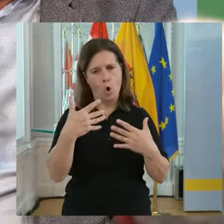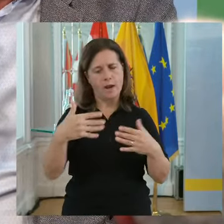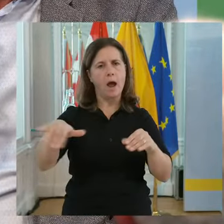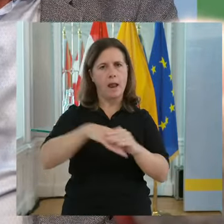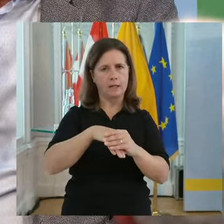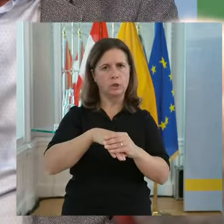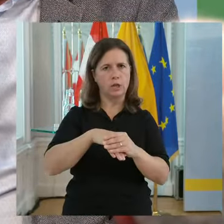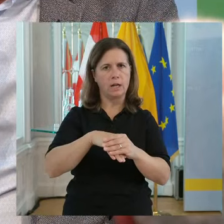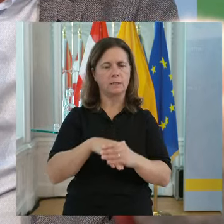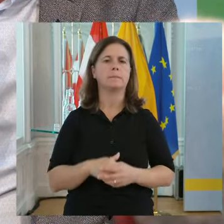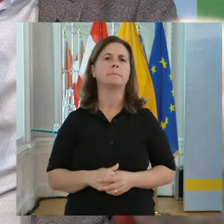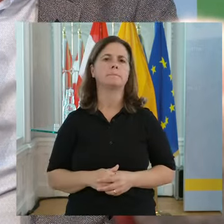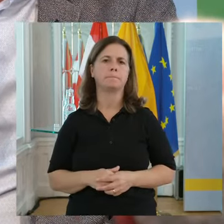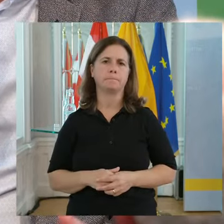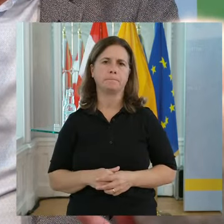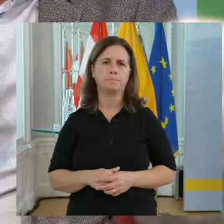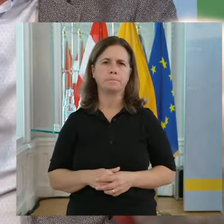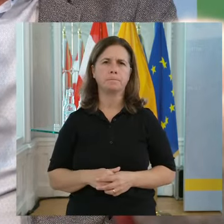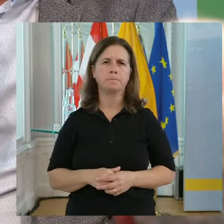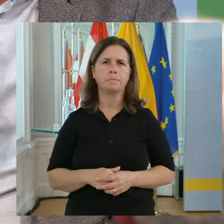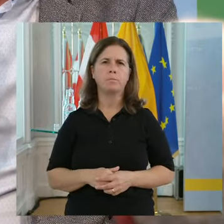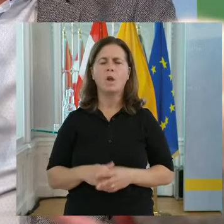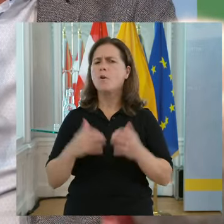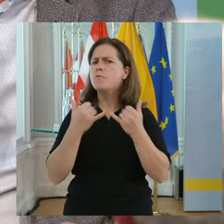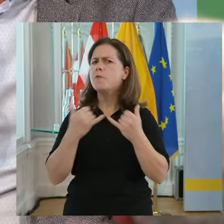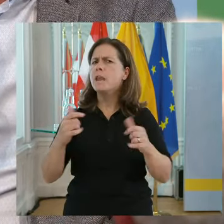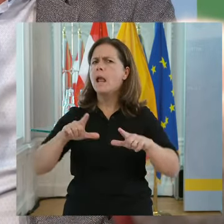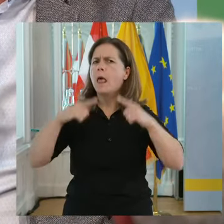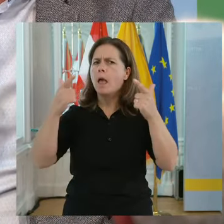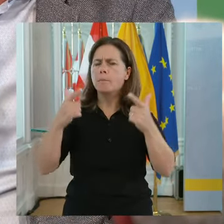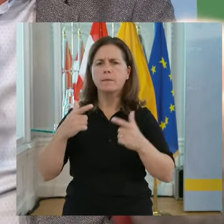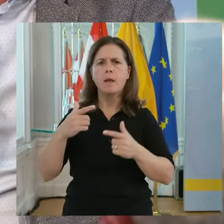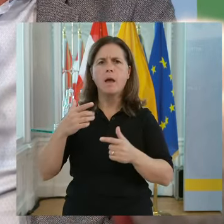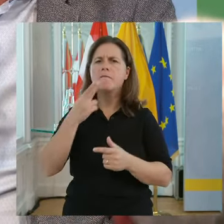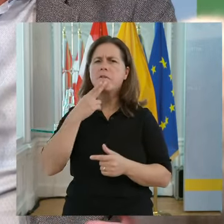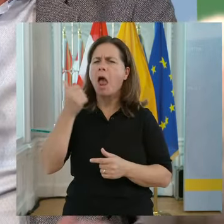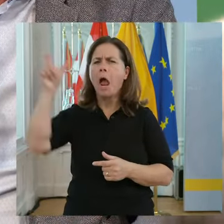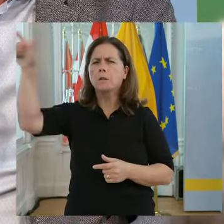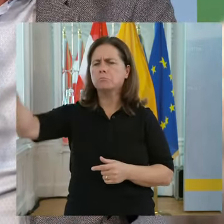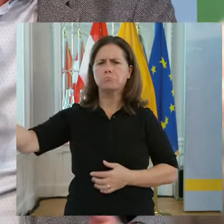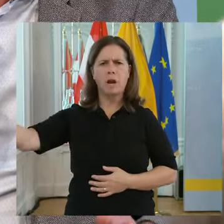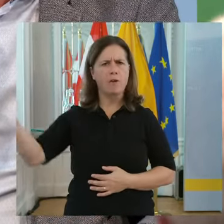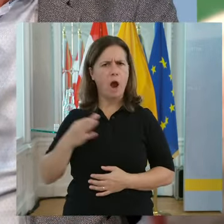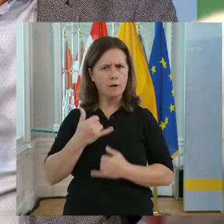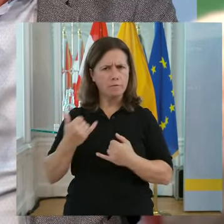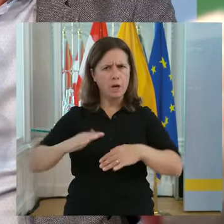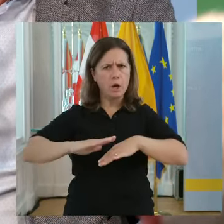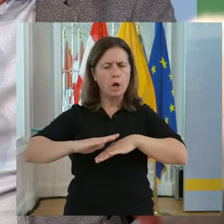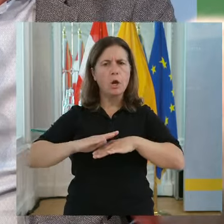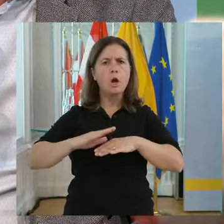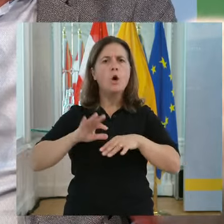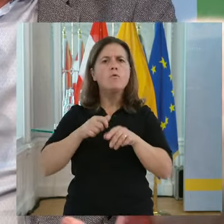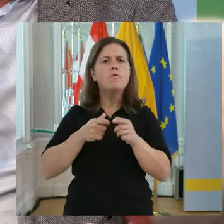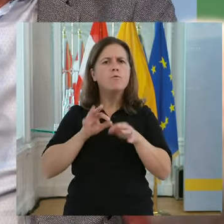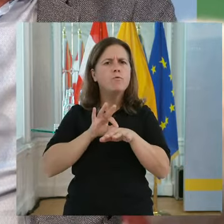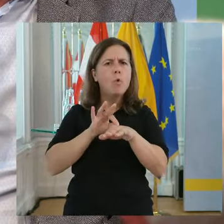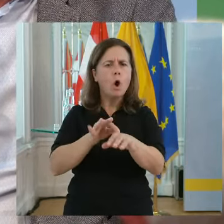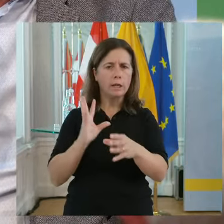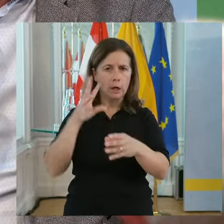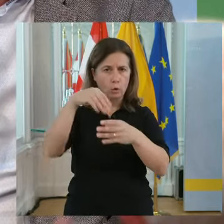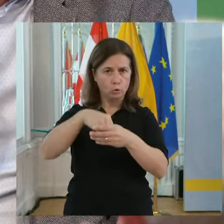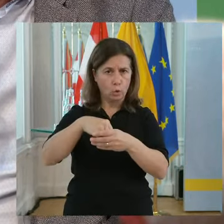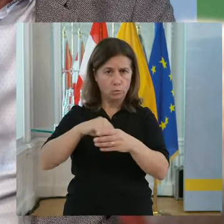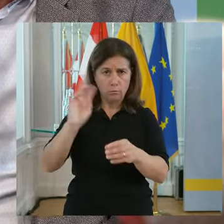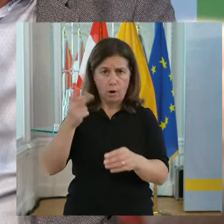worden. Wie leben wir das? Also mich hat einmal einer gefragt, wie fühlen Sie Inklusion? Ich habe nicht